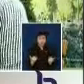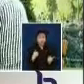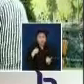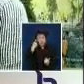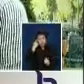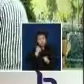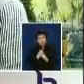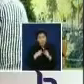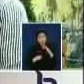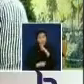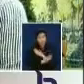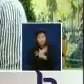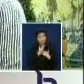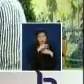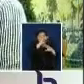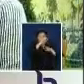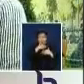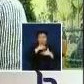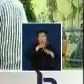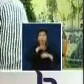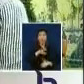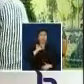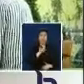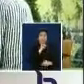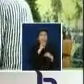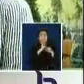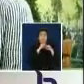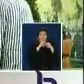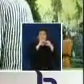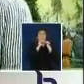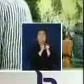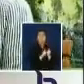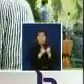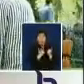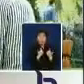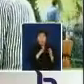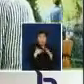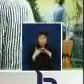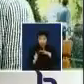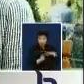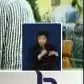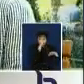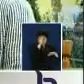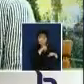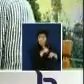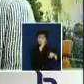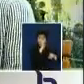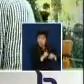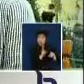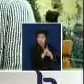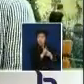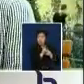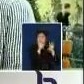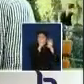ทำให้มีโอกาสในการส่งออกมาที่ยุโรปมากขึ้นค่ะก็อีกเรื่องนึงนะคะก็เยอรมันก็ถือว่าเ